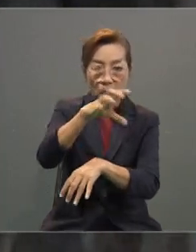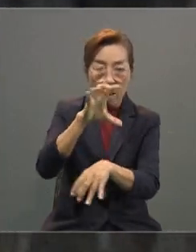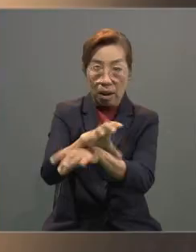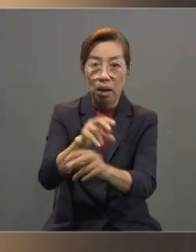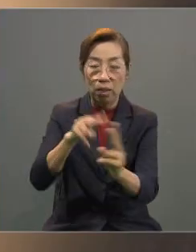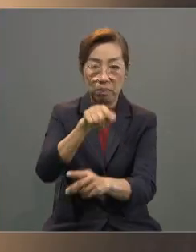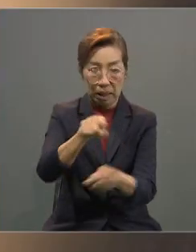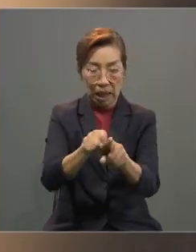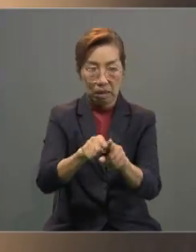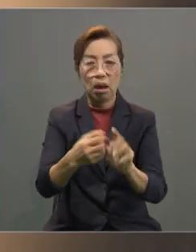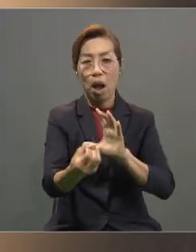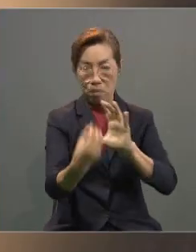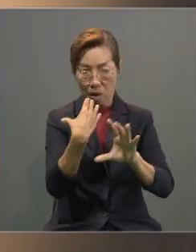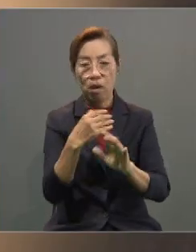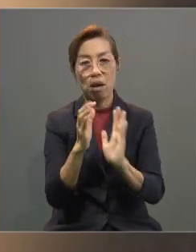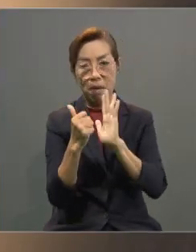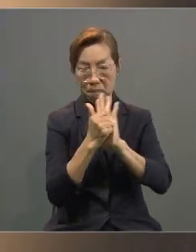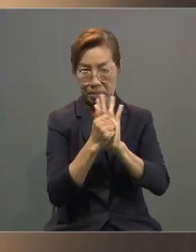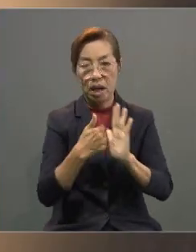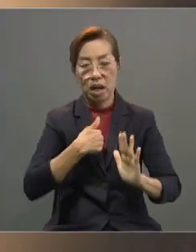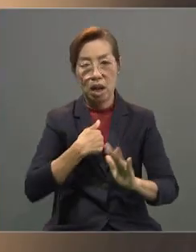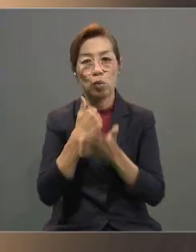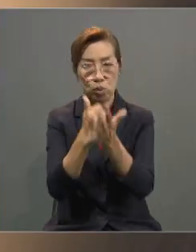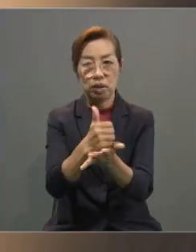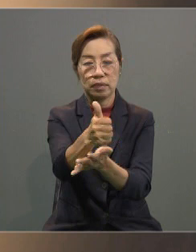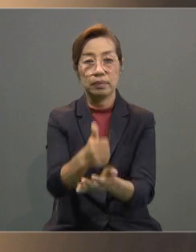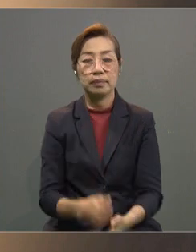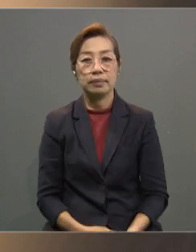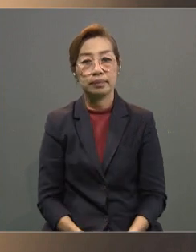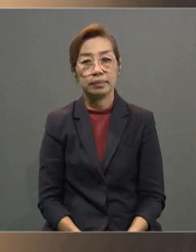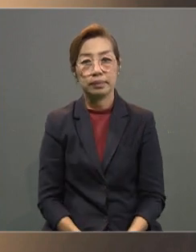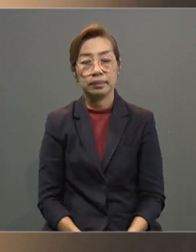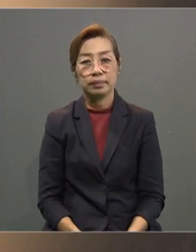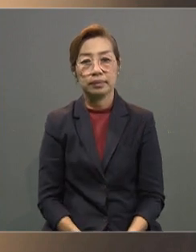ที่เพจสายไหมต้องรอดเพื่อขอความช่วยเหลือได้ทันทีครับ